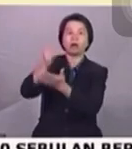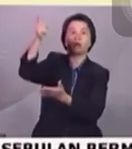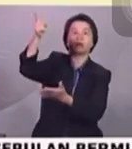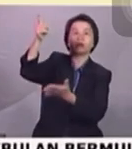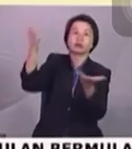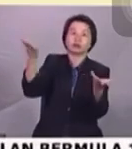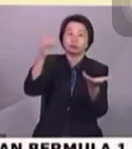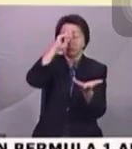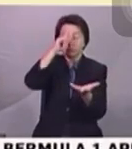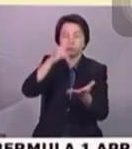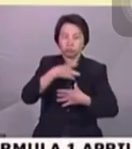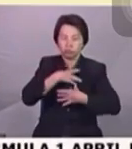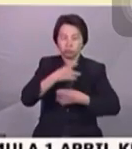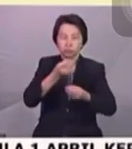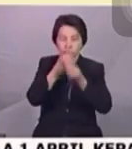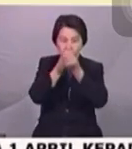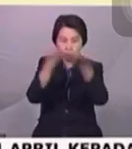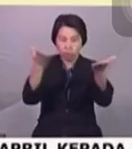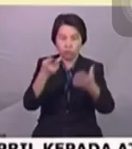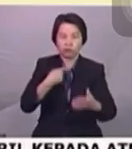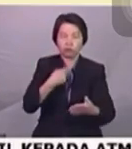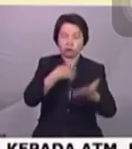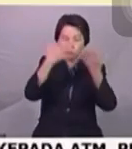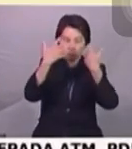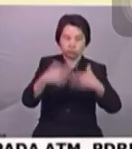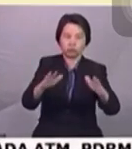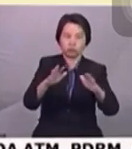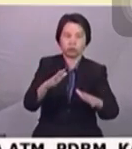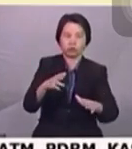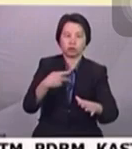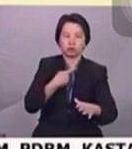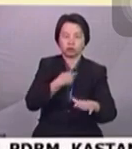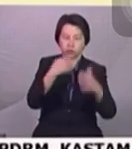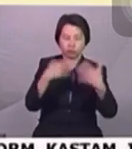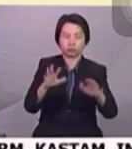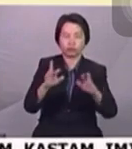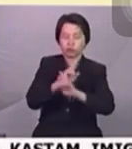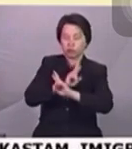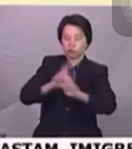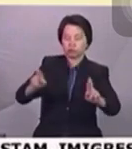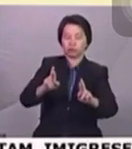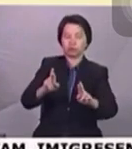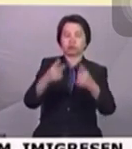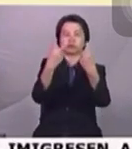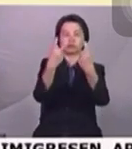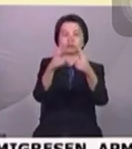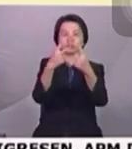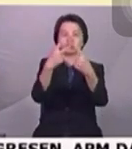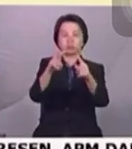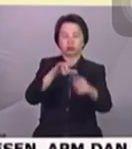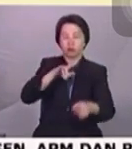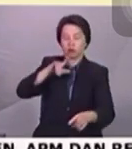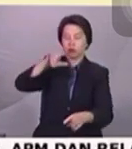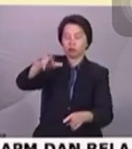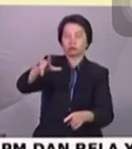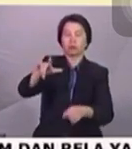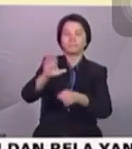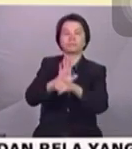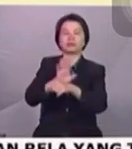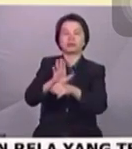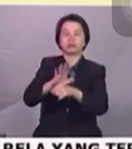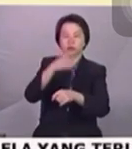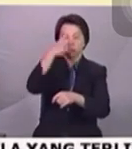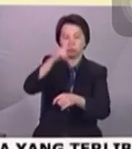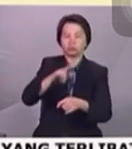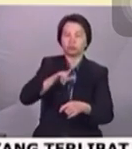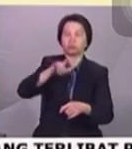maklumkan bahawa kita telah pun menyediakan 12 pesawat komersial